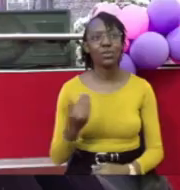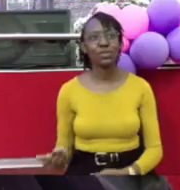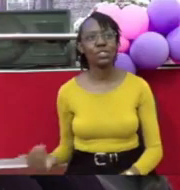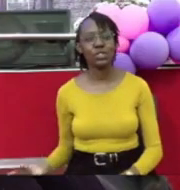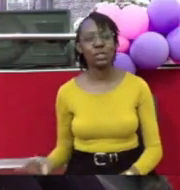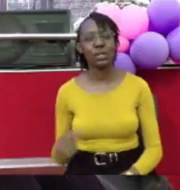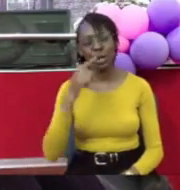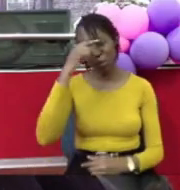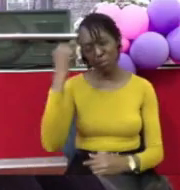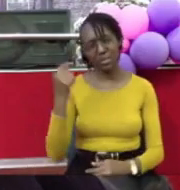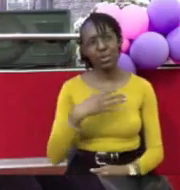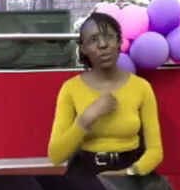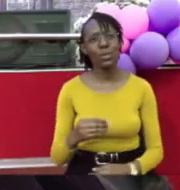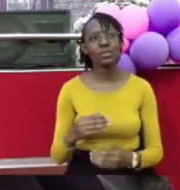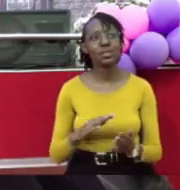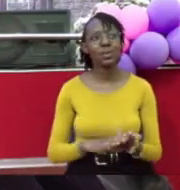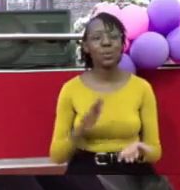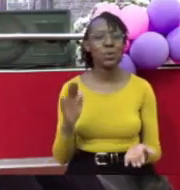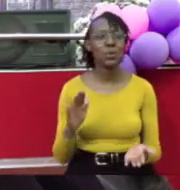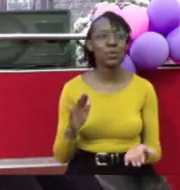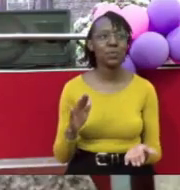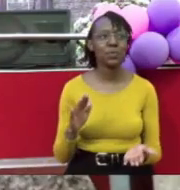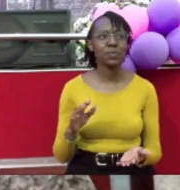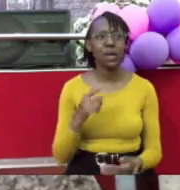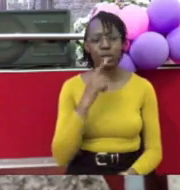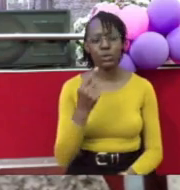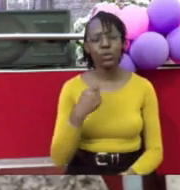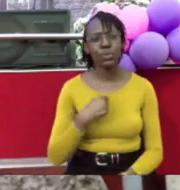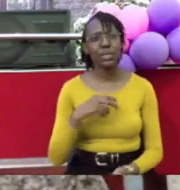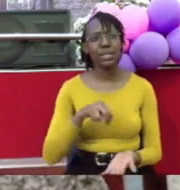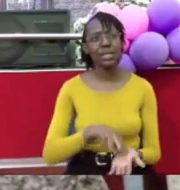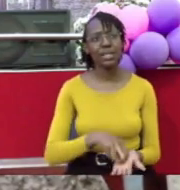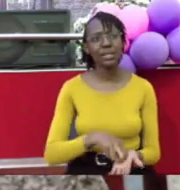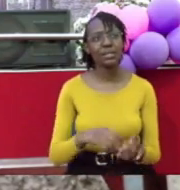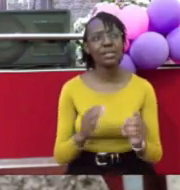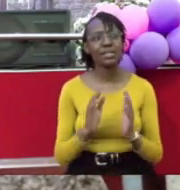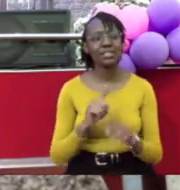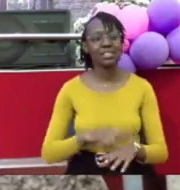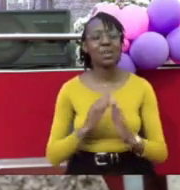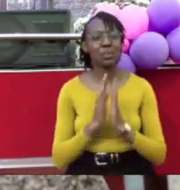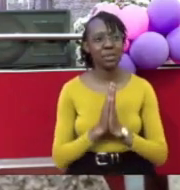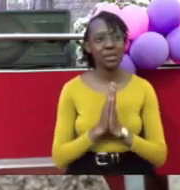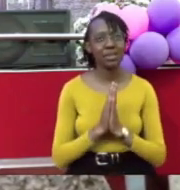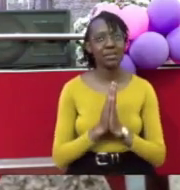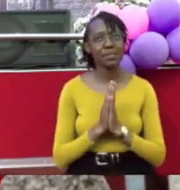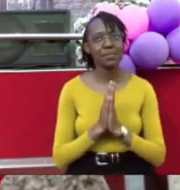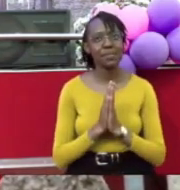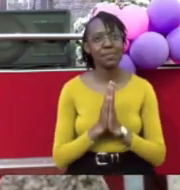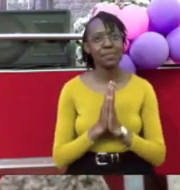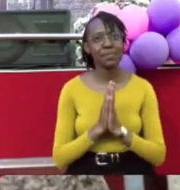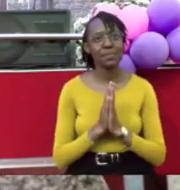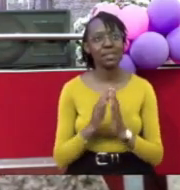wawili, lakini ninataka. So I knelt down as he prayed. Nikapiga magoti alipokuwa naomba. That was July